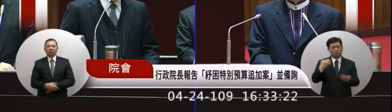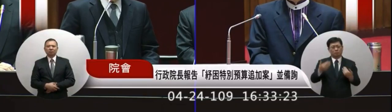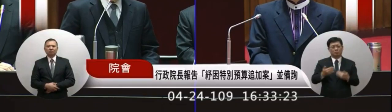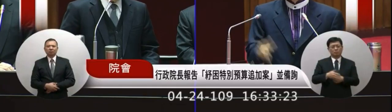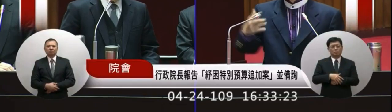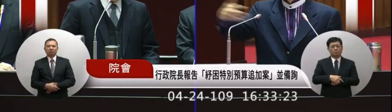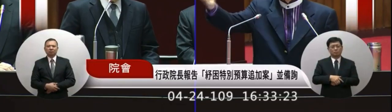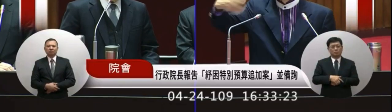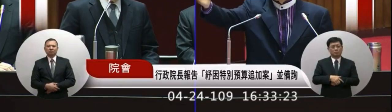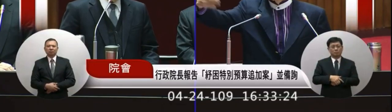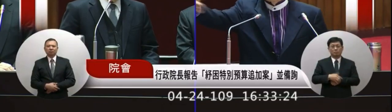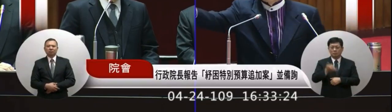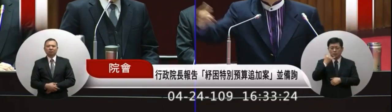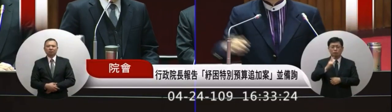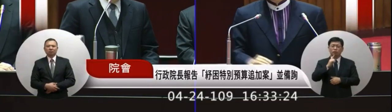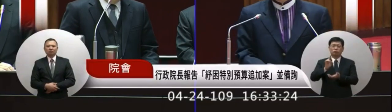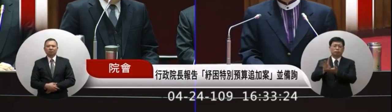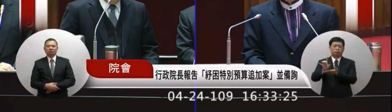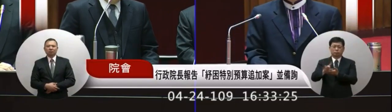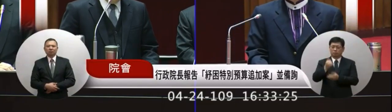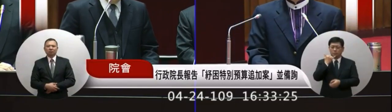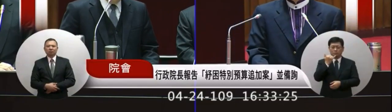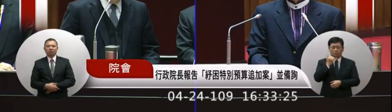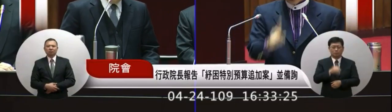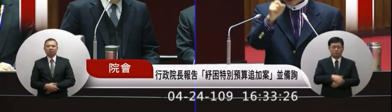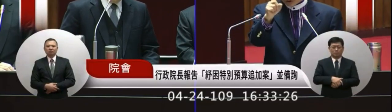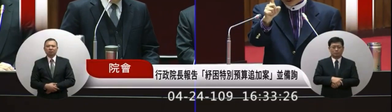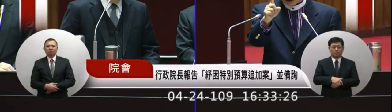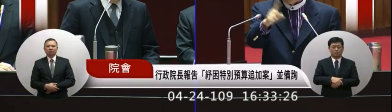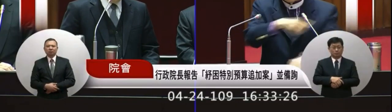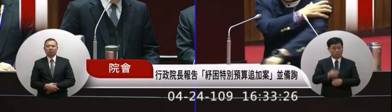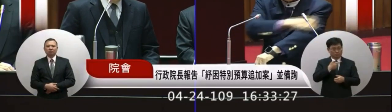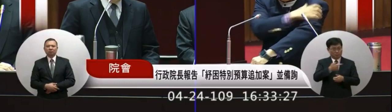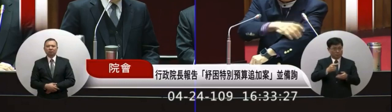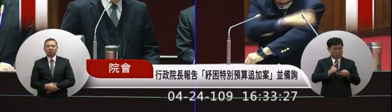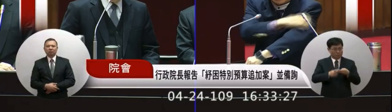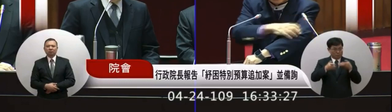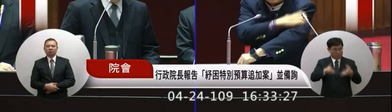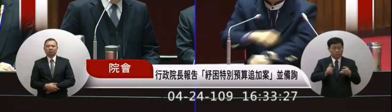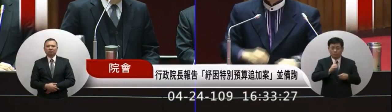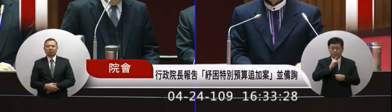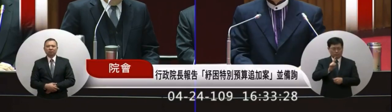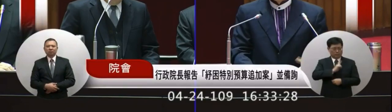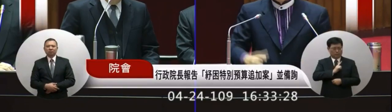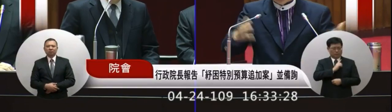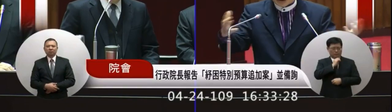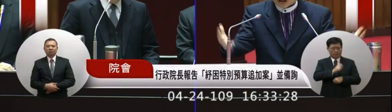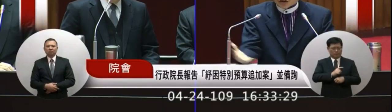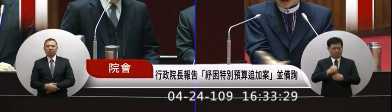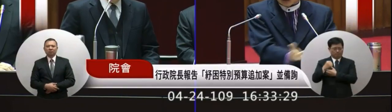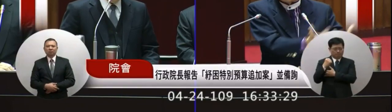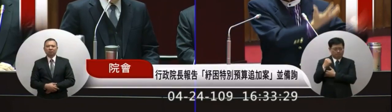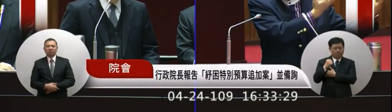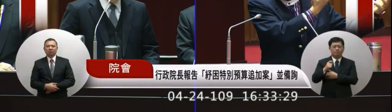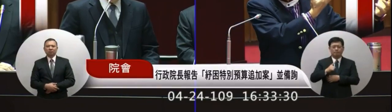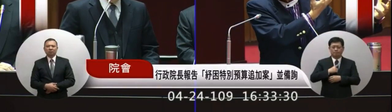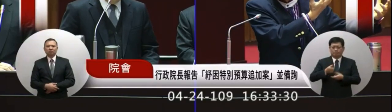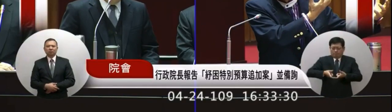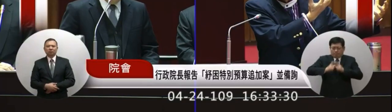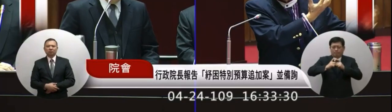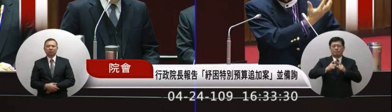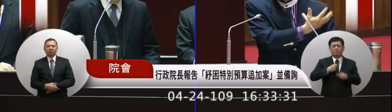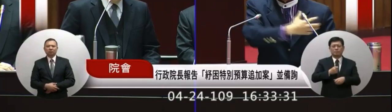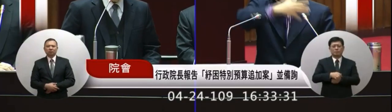楚，虽然你可以排污排一些了哈、哦，所以最重要，该你先骂了，经济自己好起来